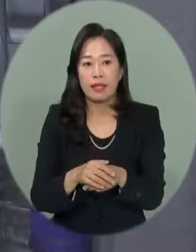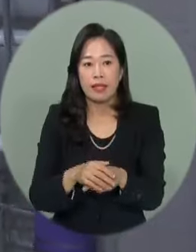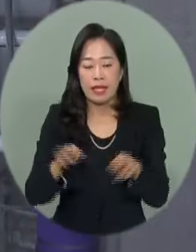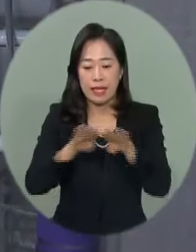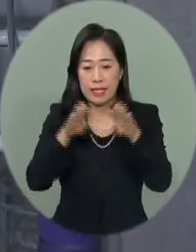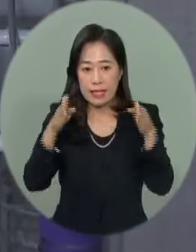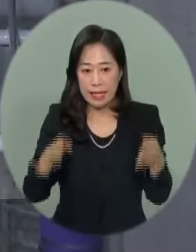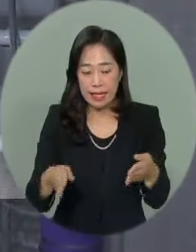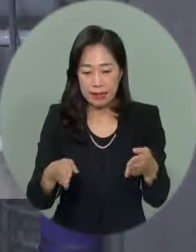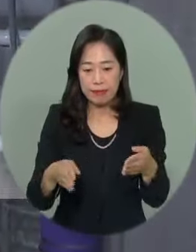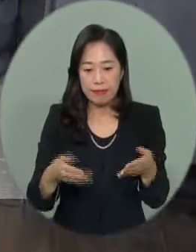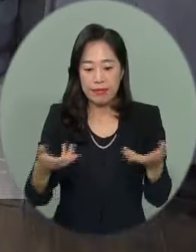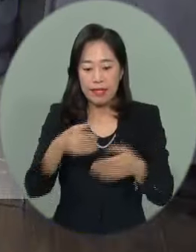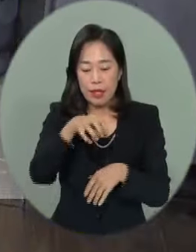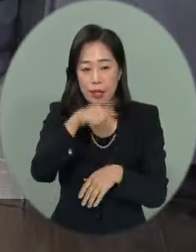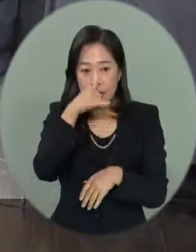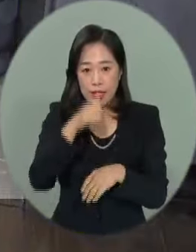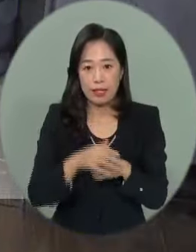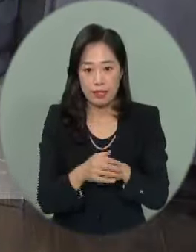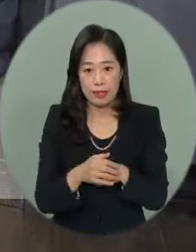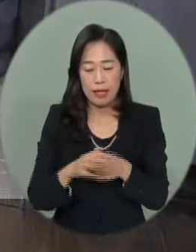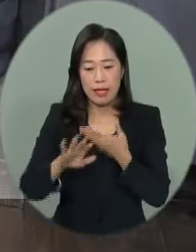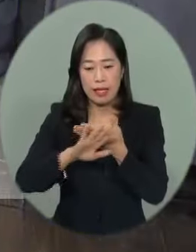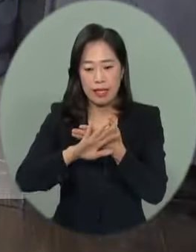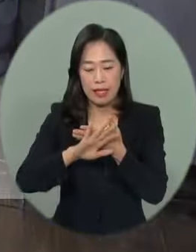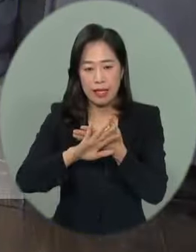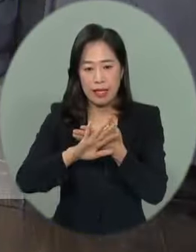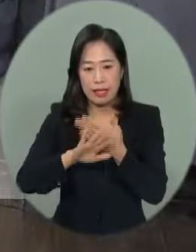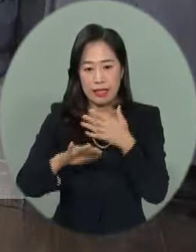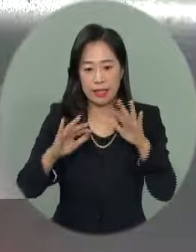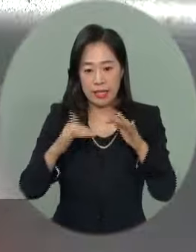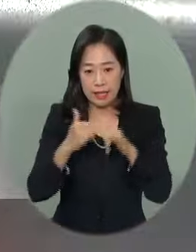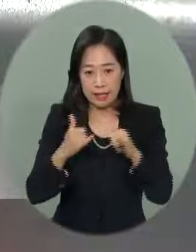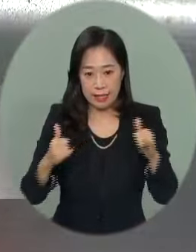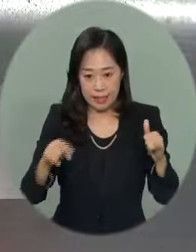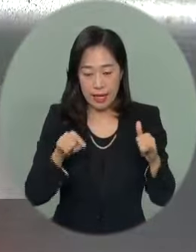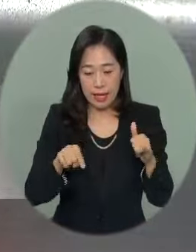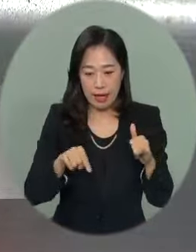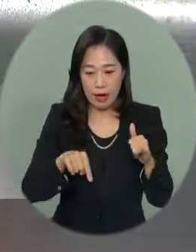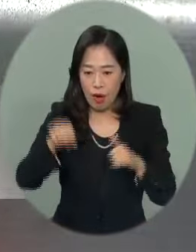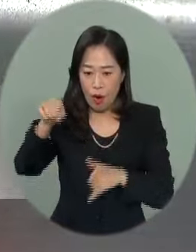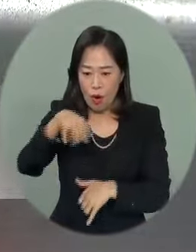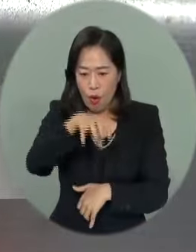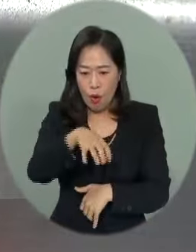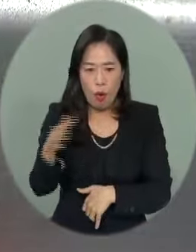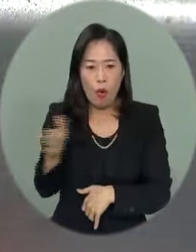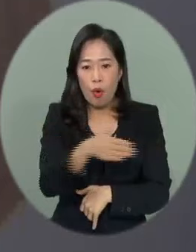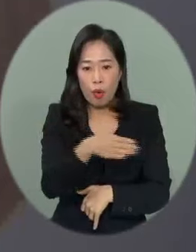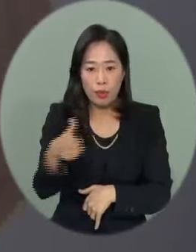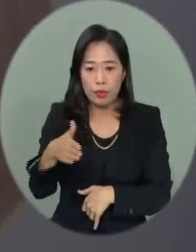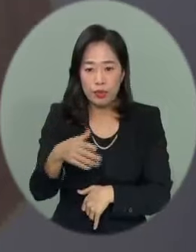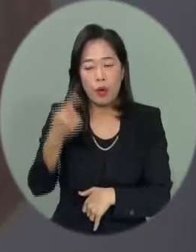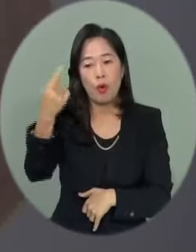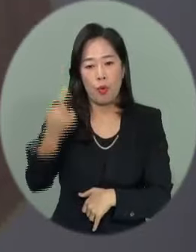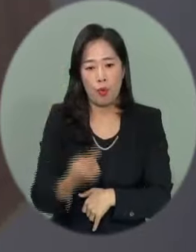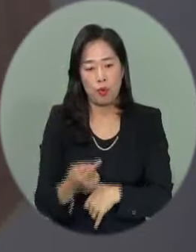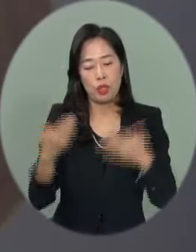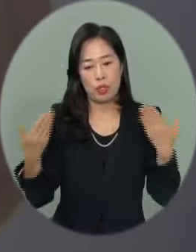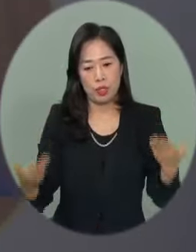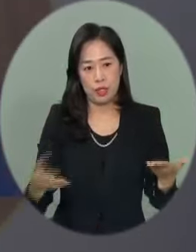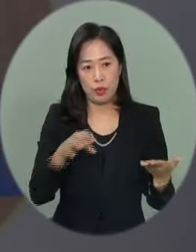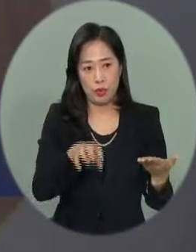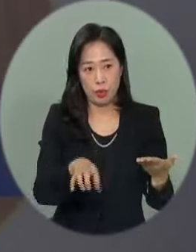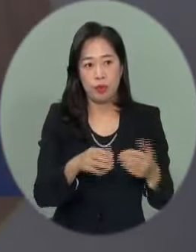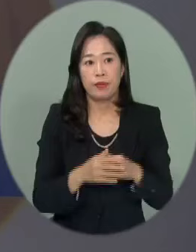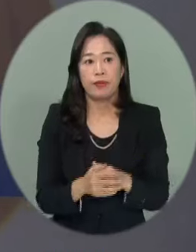낡고 좁지만 오갈 곳 없는 외국인 노동자들이 숙식을 해결하거나 상담을 받을 수 있는 쉼터입니다. 강제로